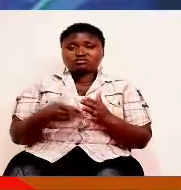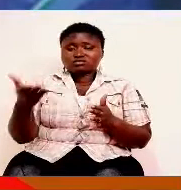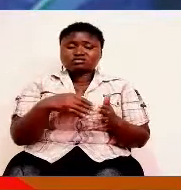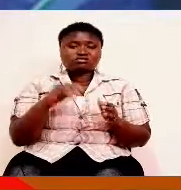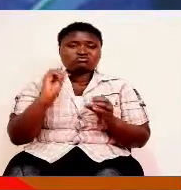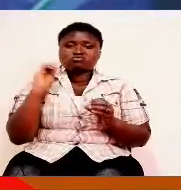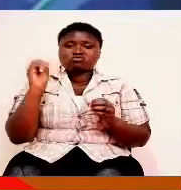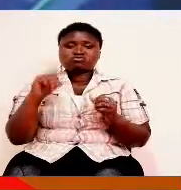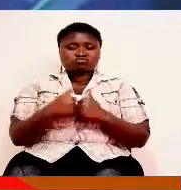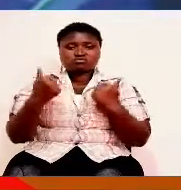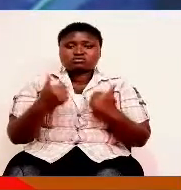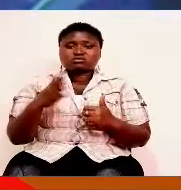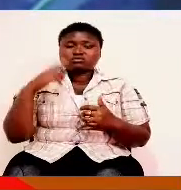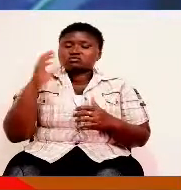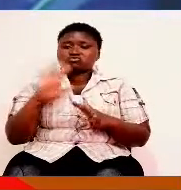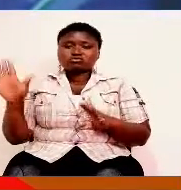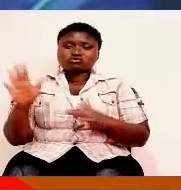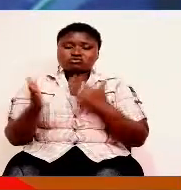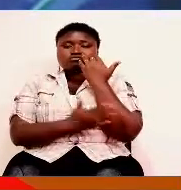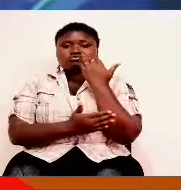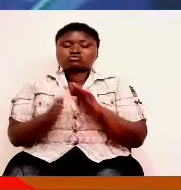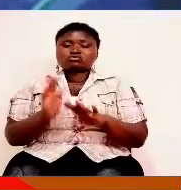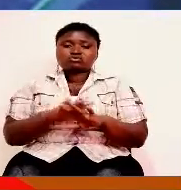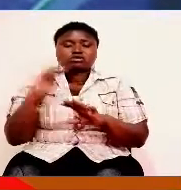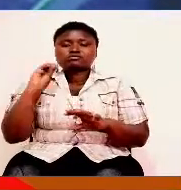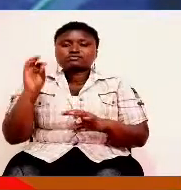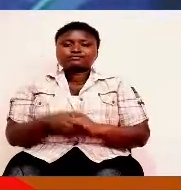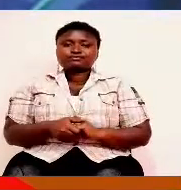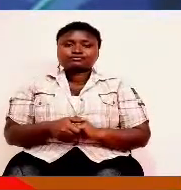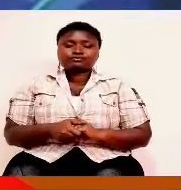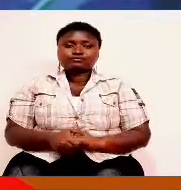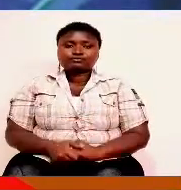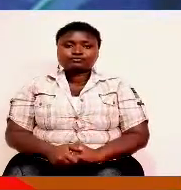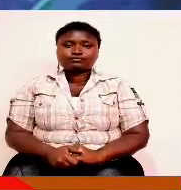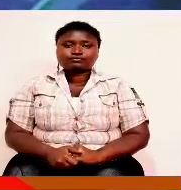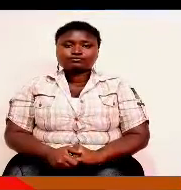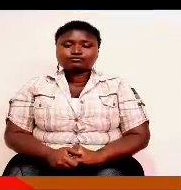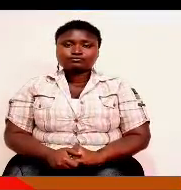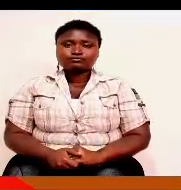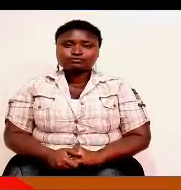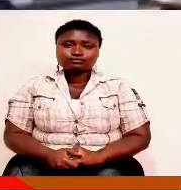ajira na getifatie. Mwadiki wito wa Moohoro kimejo wa wabogo nuo tuhari ilie lifoti eno.